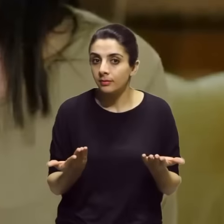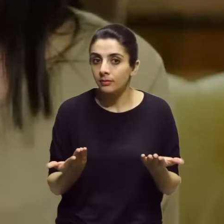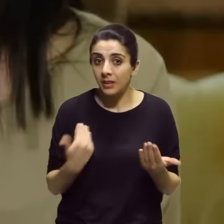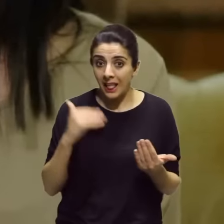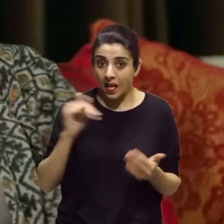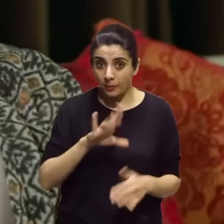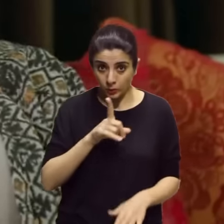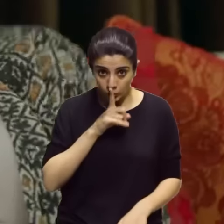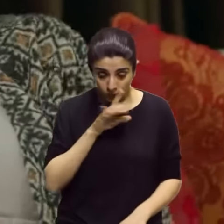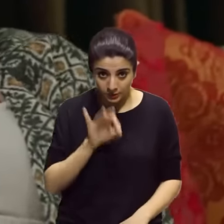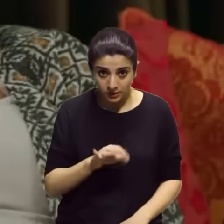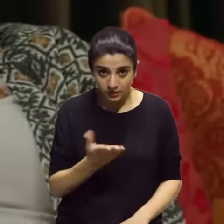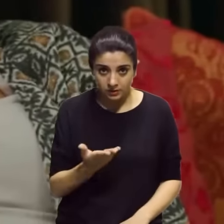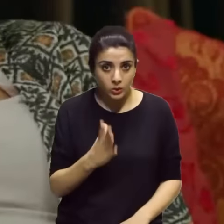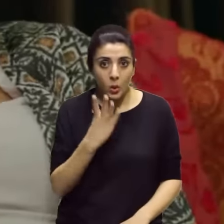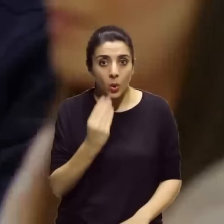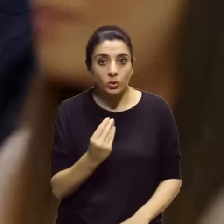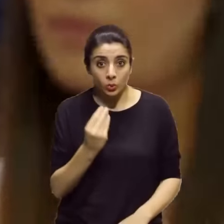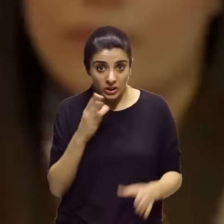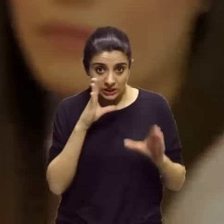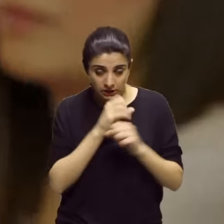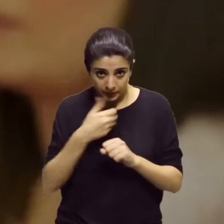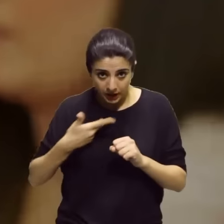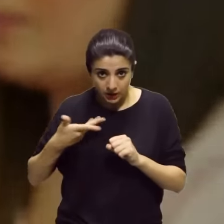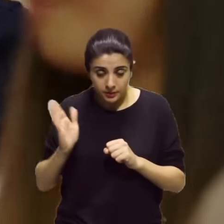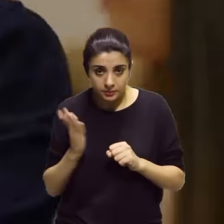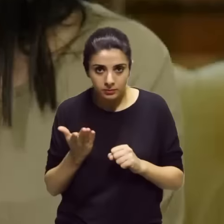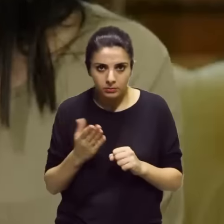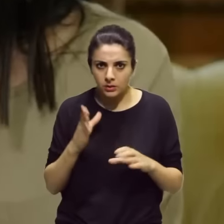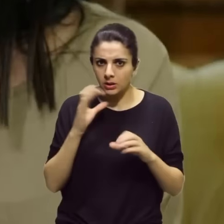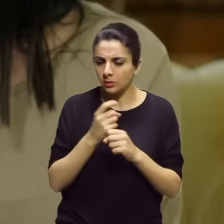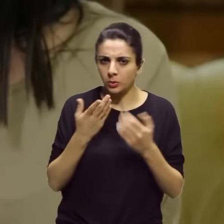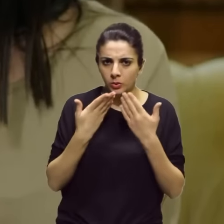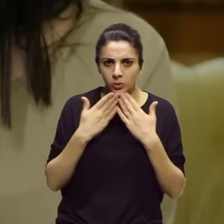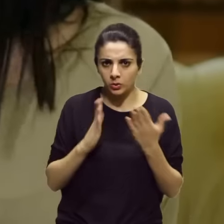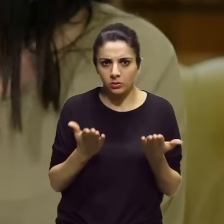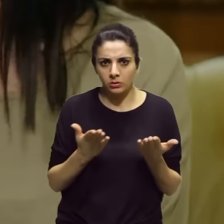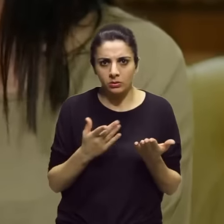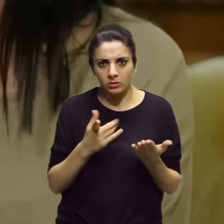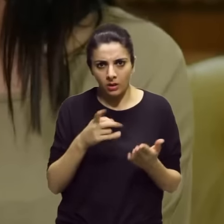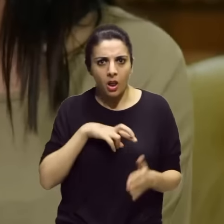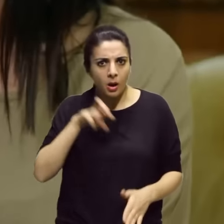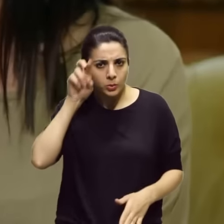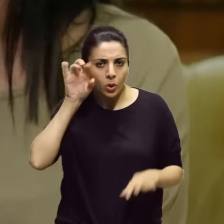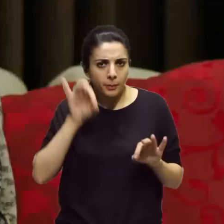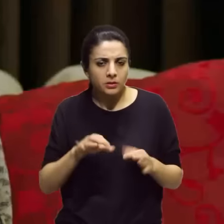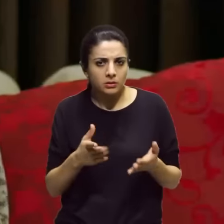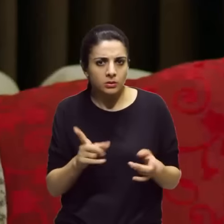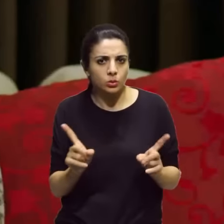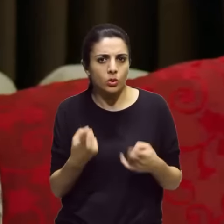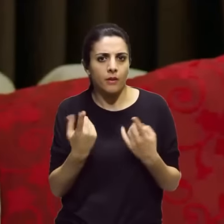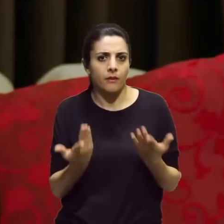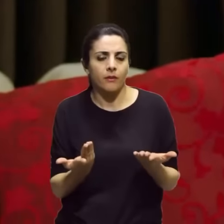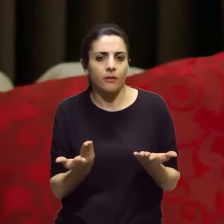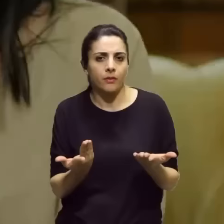Ben geldim diye mi sustunuz? Ne oldu çok mu gizli? Gideyim mi ben? Ne gizlisi Melda? Sen iyice paranoyak oldun ha. Allah